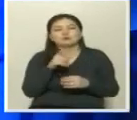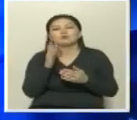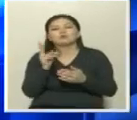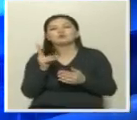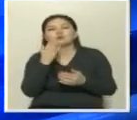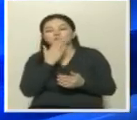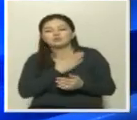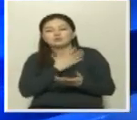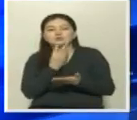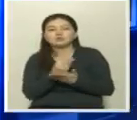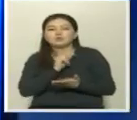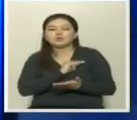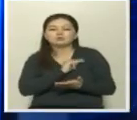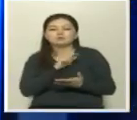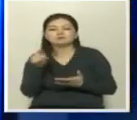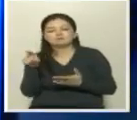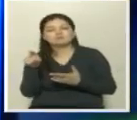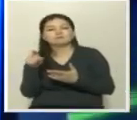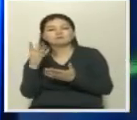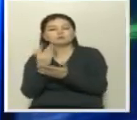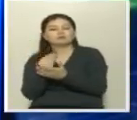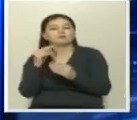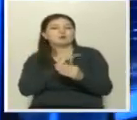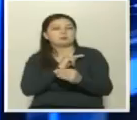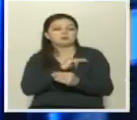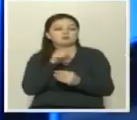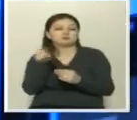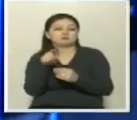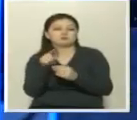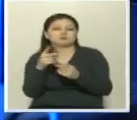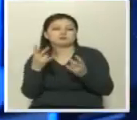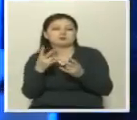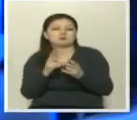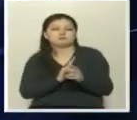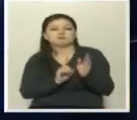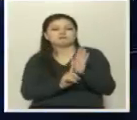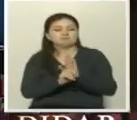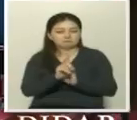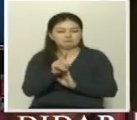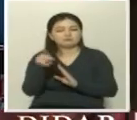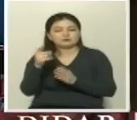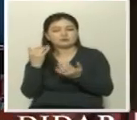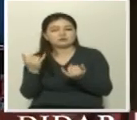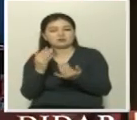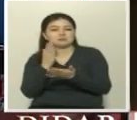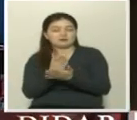театре кукол служат люди которые преданные мастерству кукольного представления подробнее в следующем сюжете